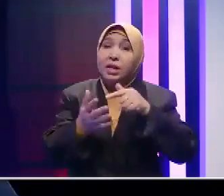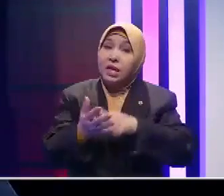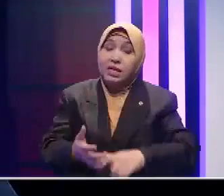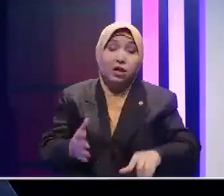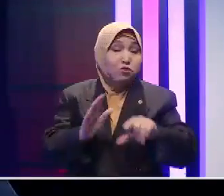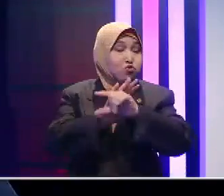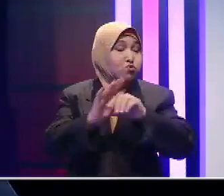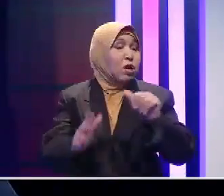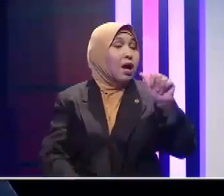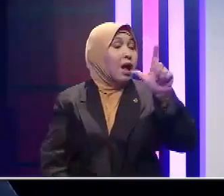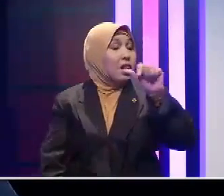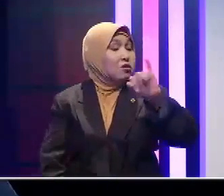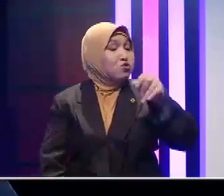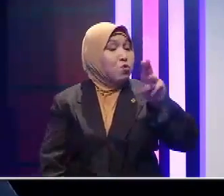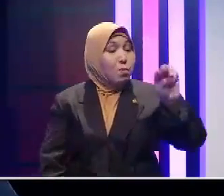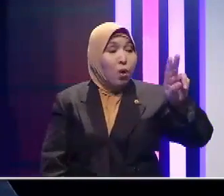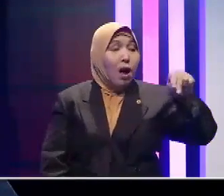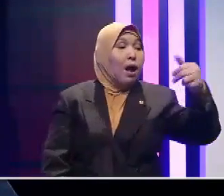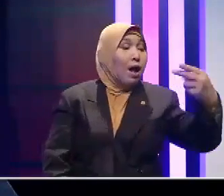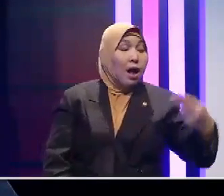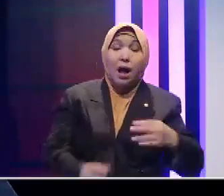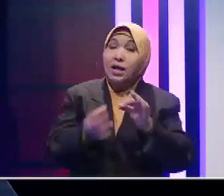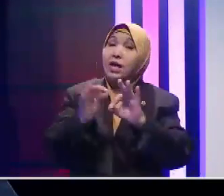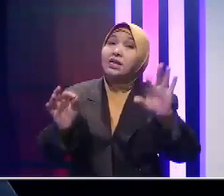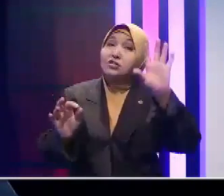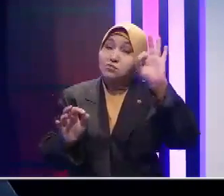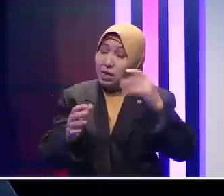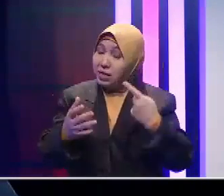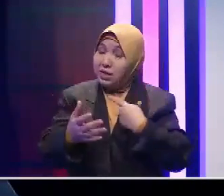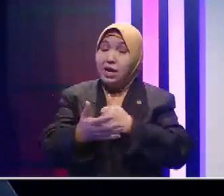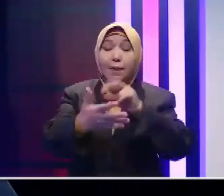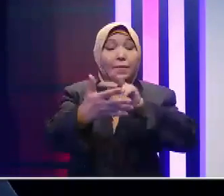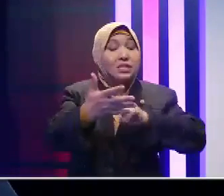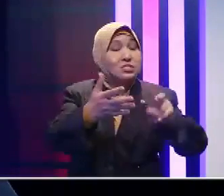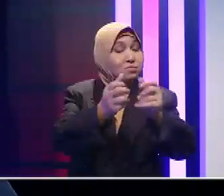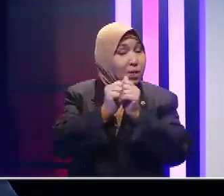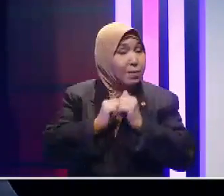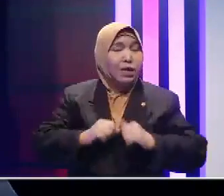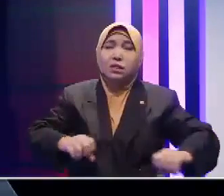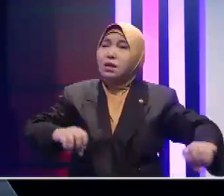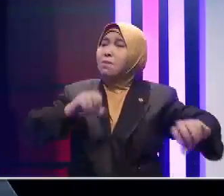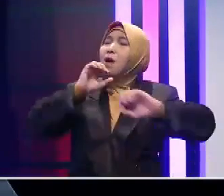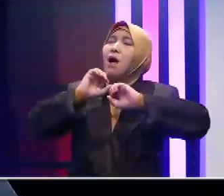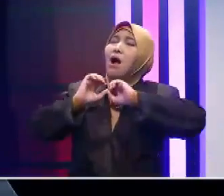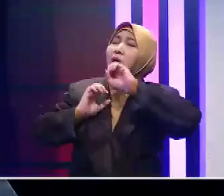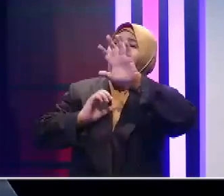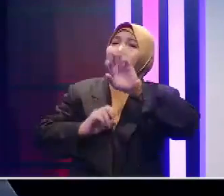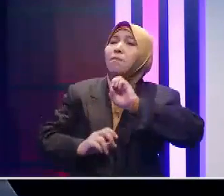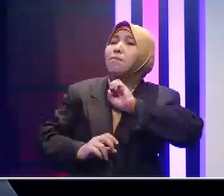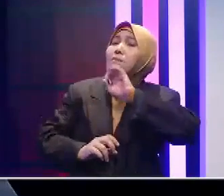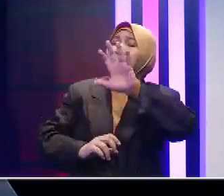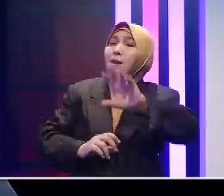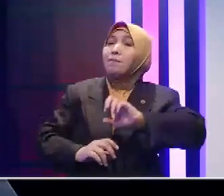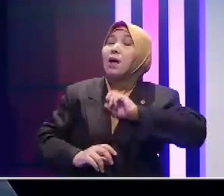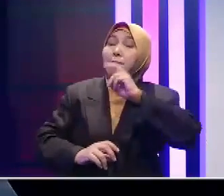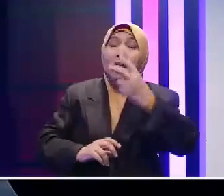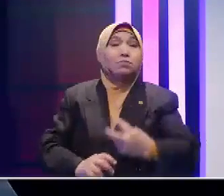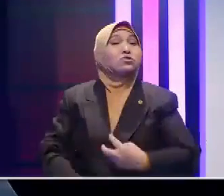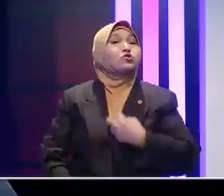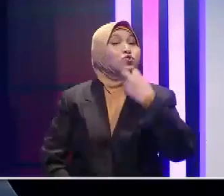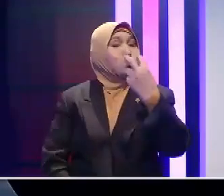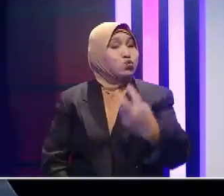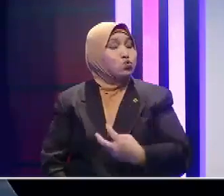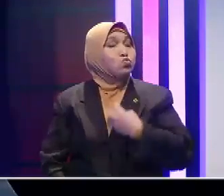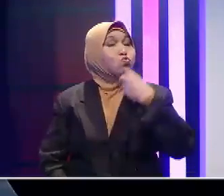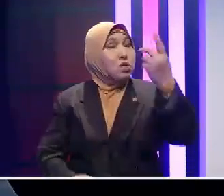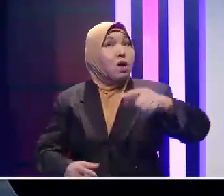surah Al-Jumu'ah ayat yang ke-9. Kita nak baca sama-sama, kita gemakan seketika, kita keluarkan suara kita. Allah